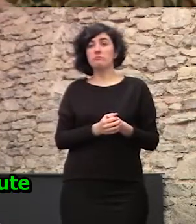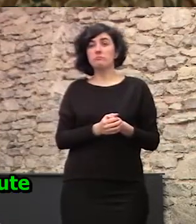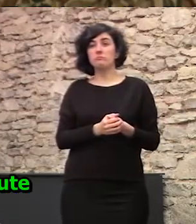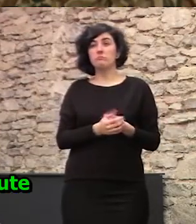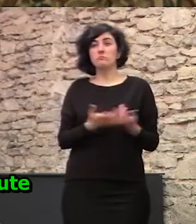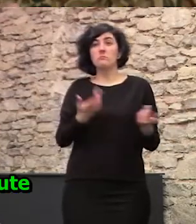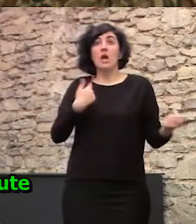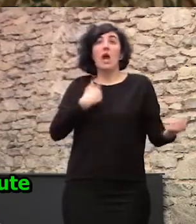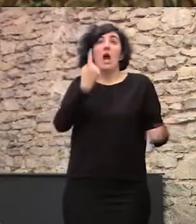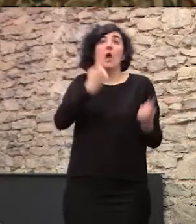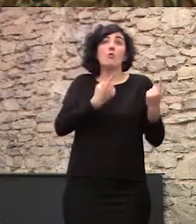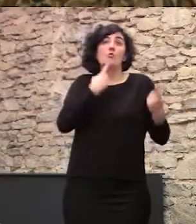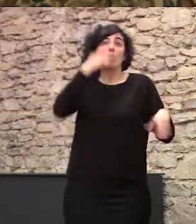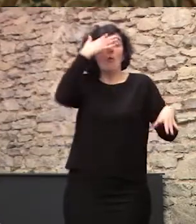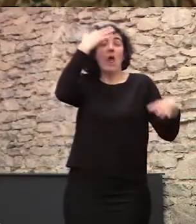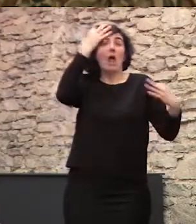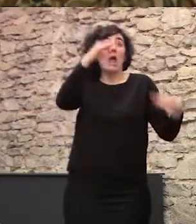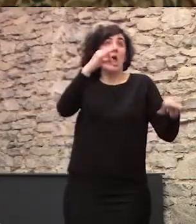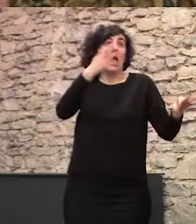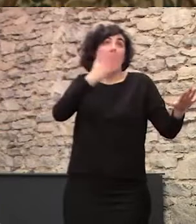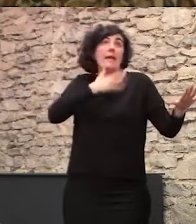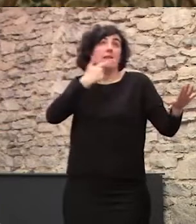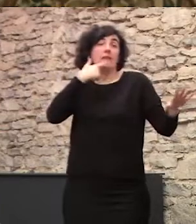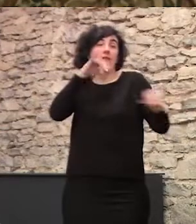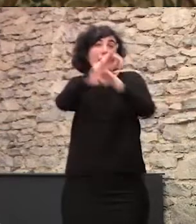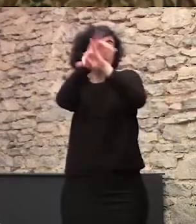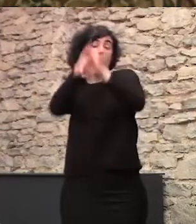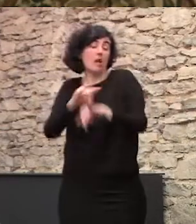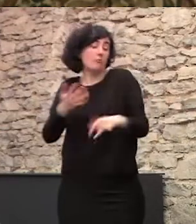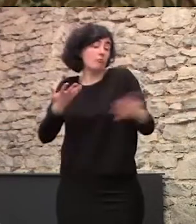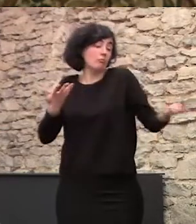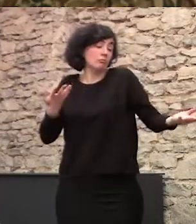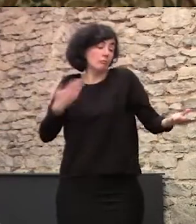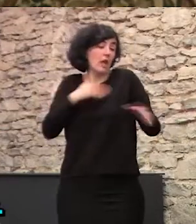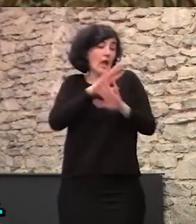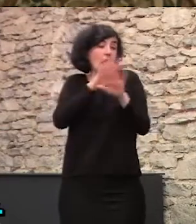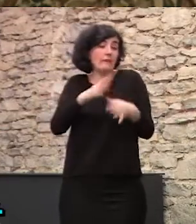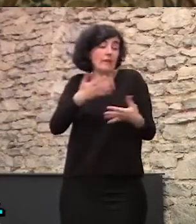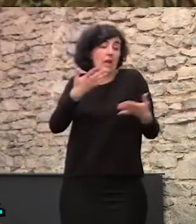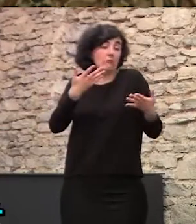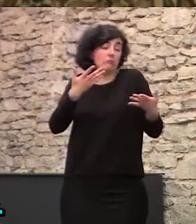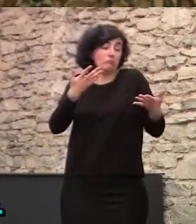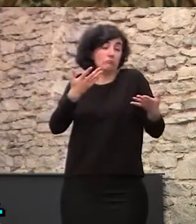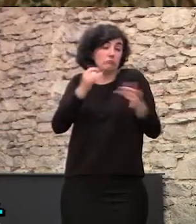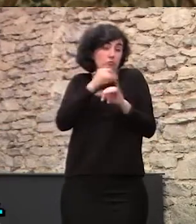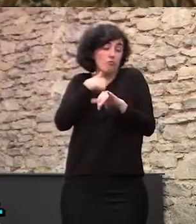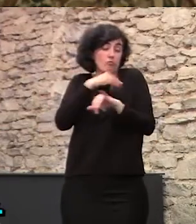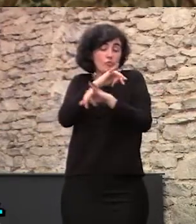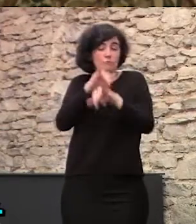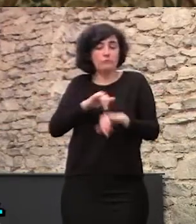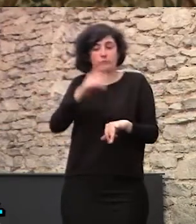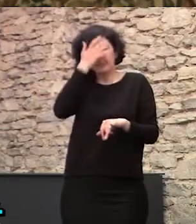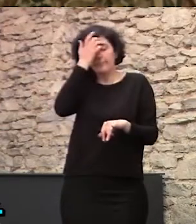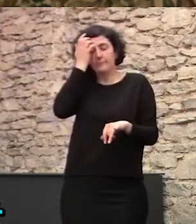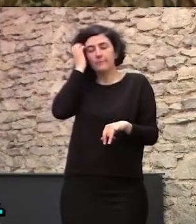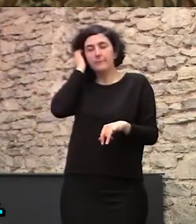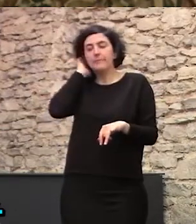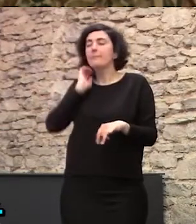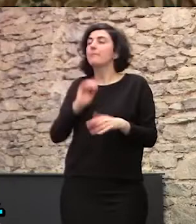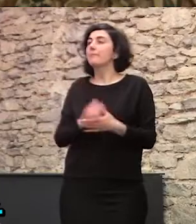direla zoriontsuagoak, pues pixkat zoriontasun inkontziente horrekin, bai. Lau urte pasatu dira.